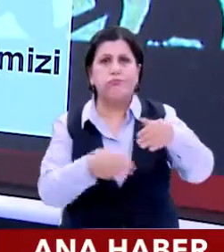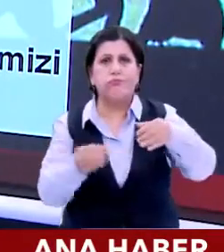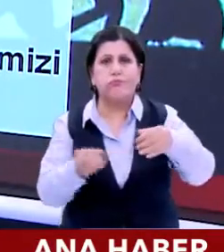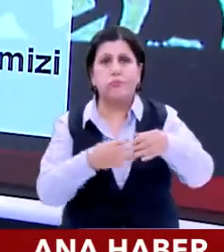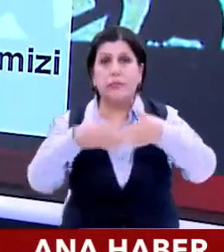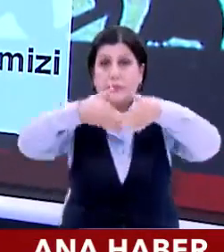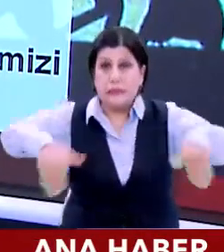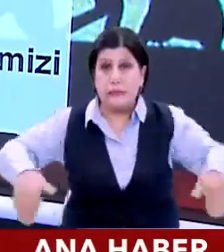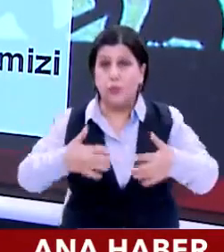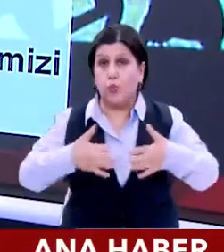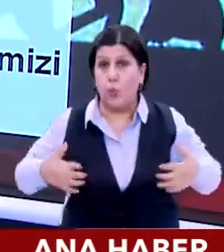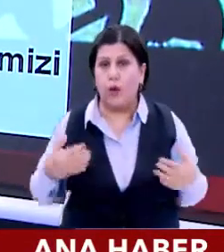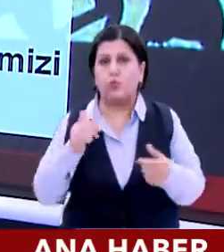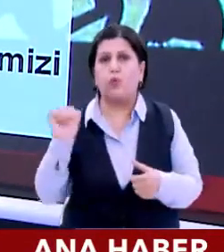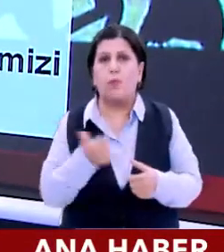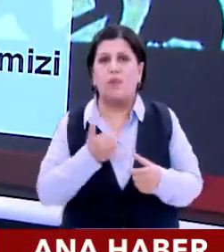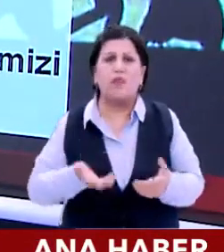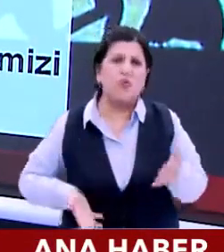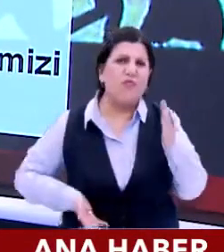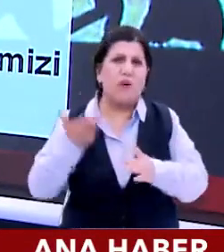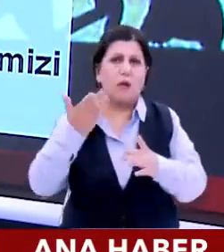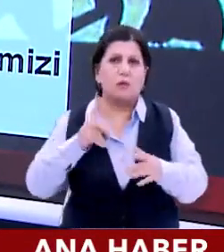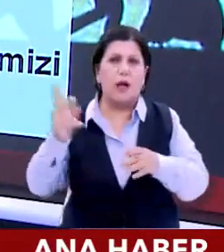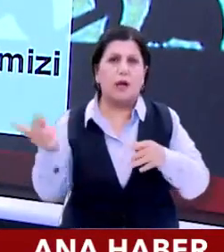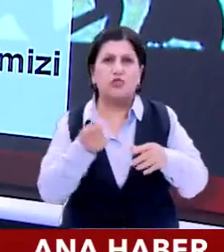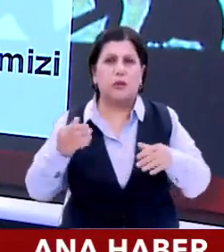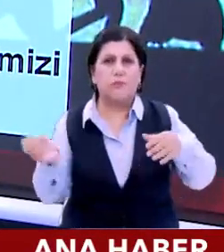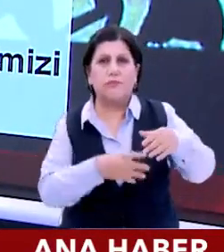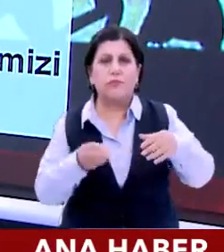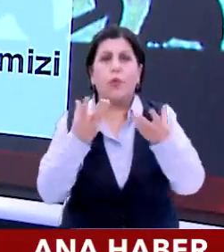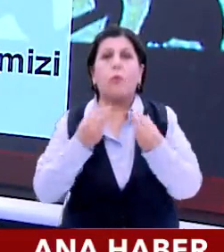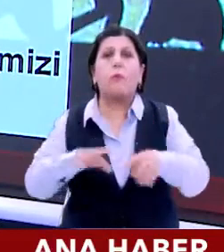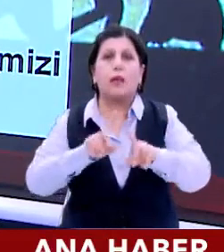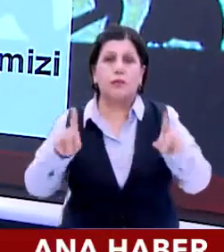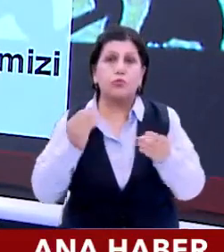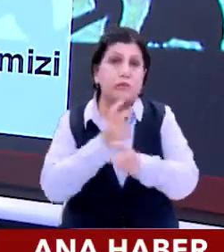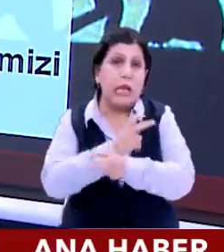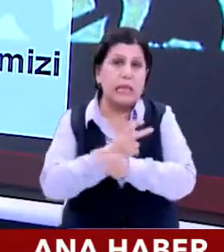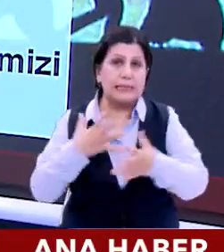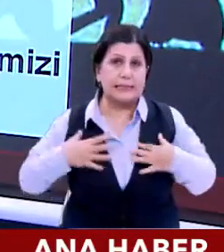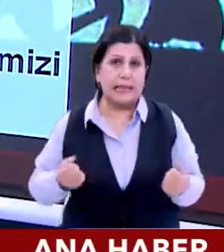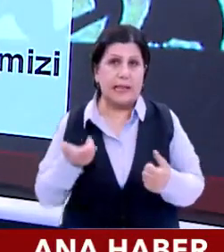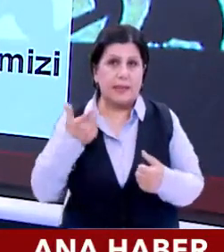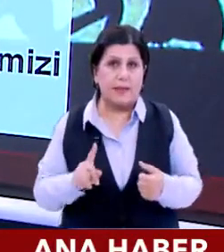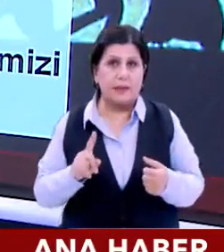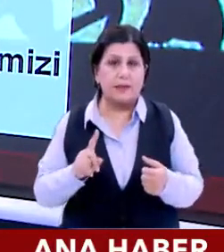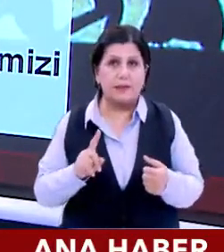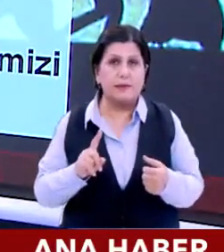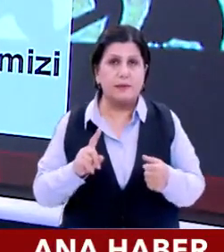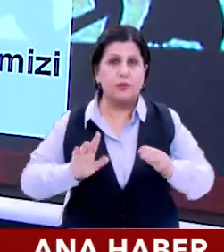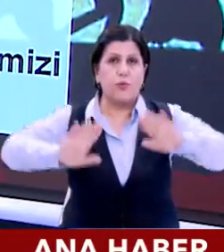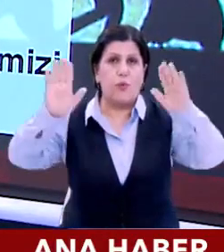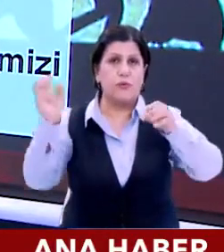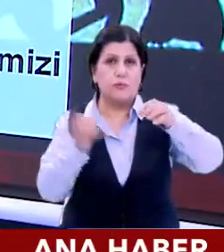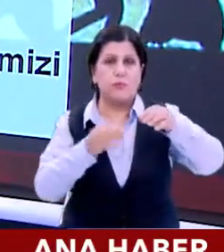güvenliği her şeyde çok fazla göç almamayız derse bu çok tehlikeli şimdi sağlıklı Göç nedir kontrollü göçler yani